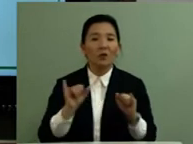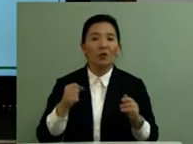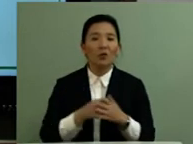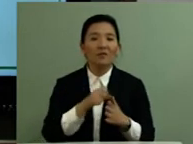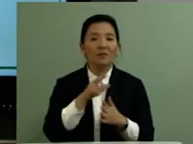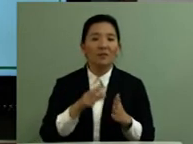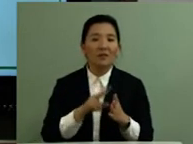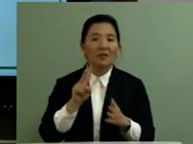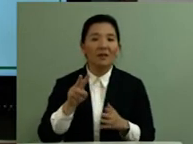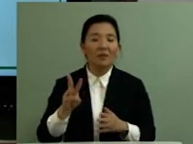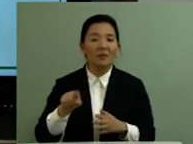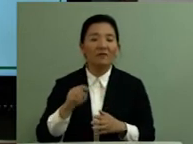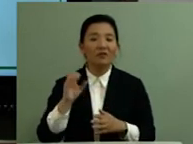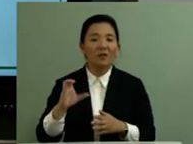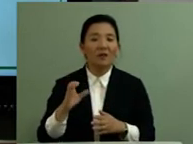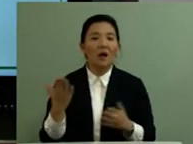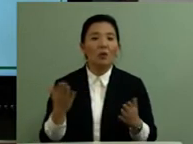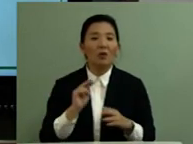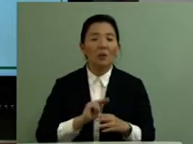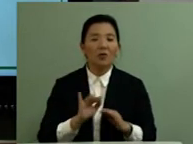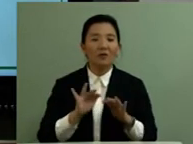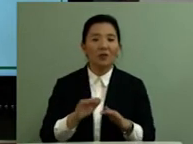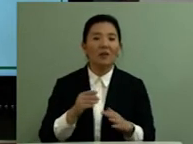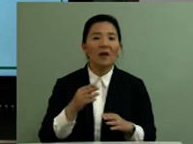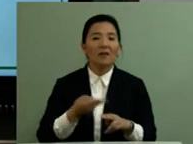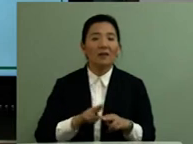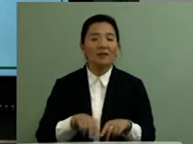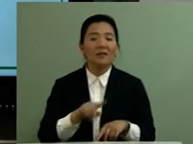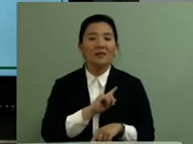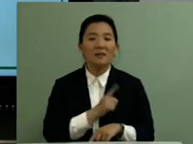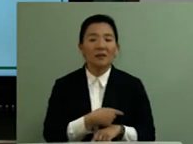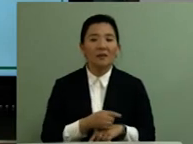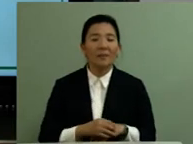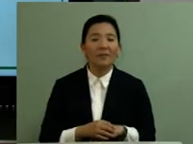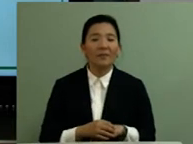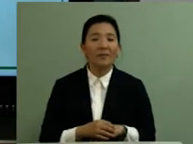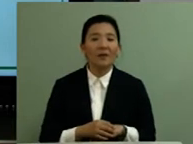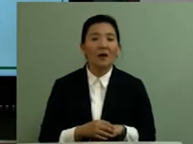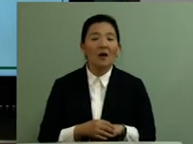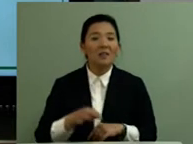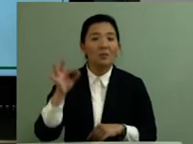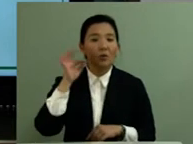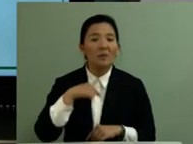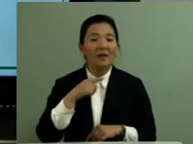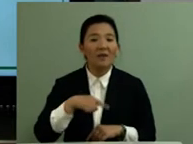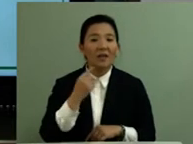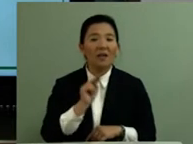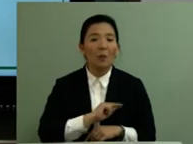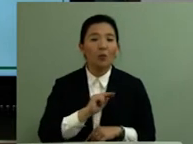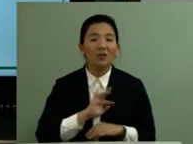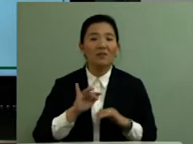до 18 км в час. Какую работу совершила данная сила? Вспомните, мы говорили о том, что